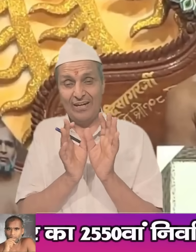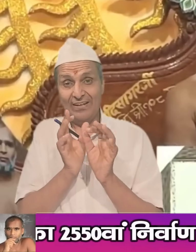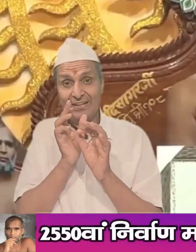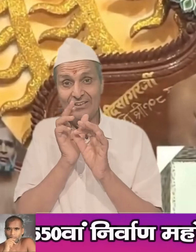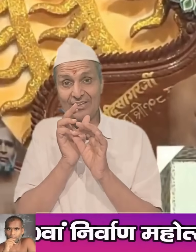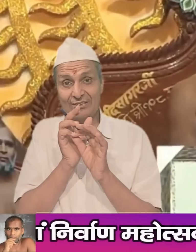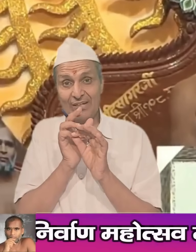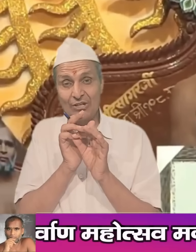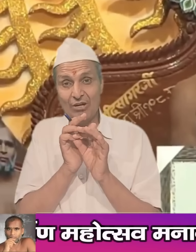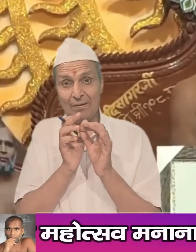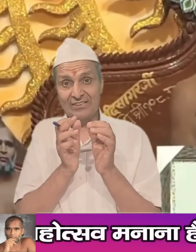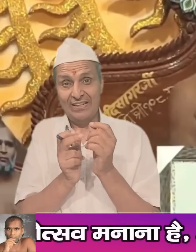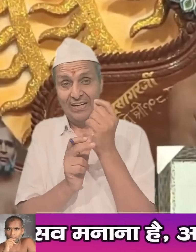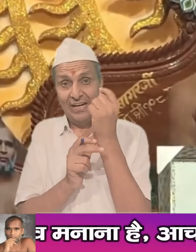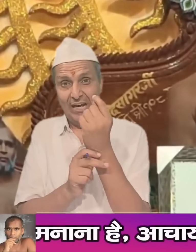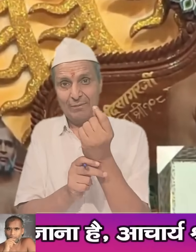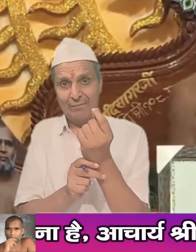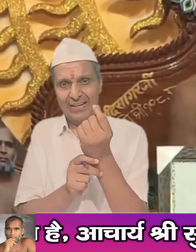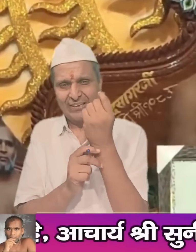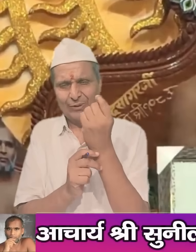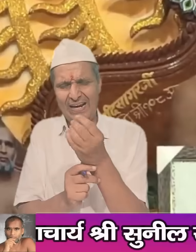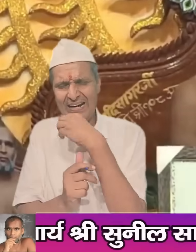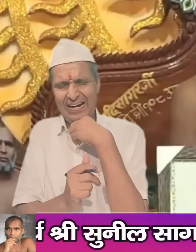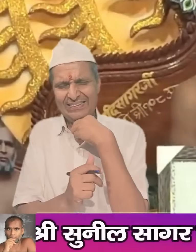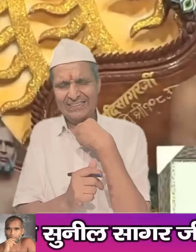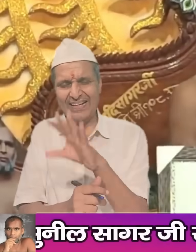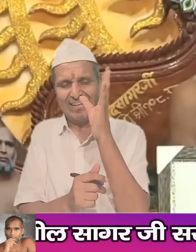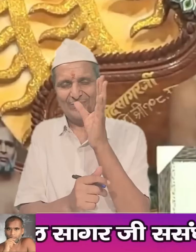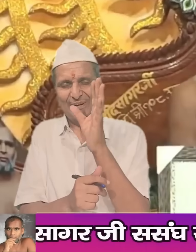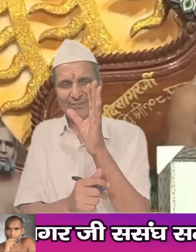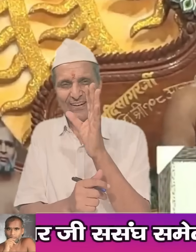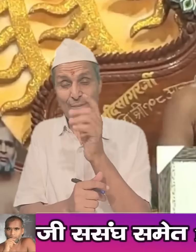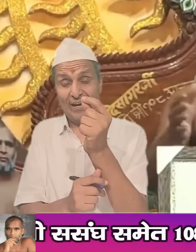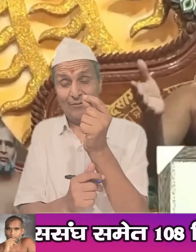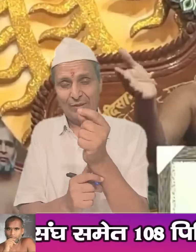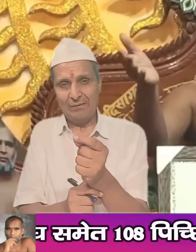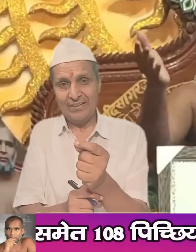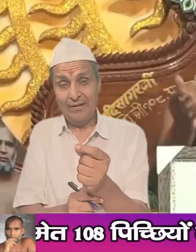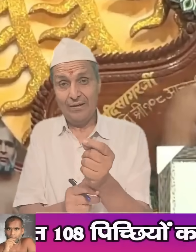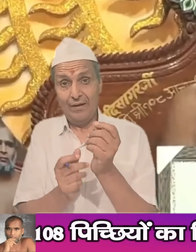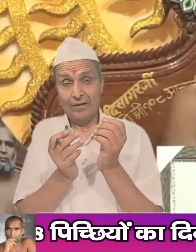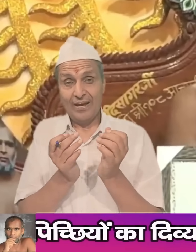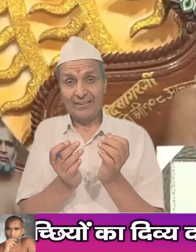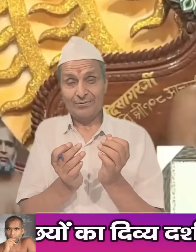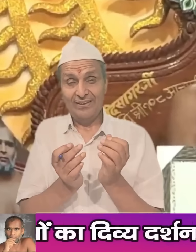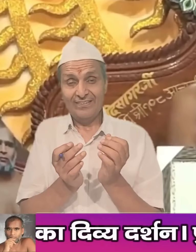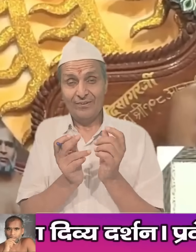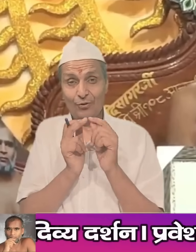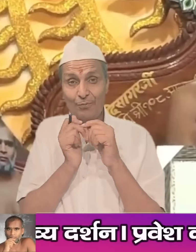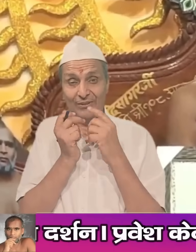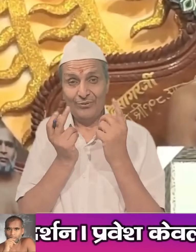कभी नहीं होगा कि 10 भाषाओं का प्रवचन एक बार में एक संत द्वारा आज तक नहीं हुआ होगा। पर हाँ, उससे पहले बताते हैं क्या कहता